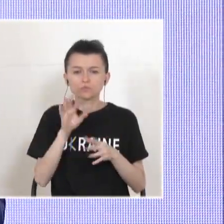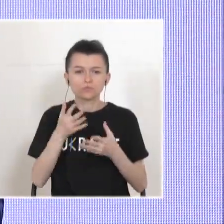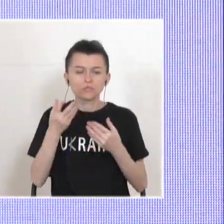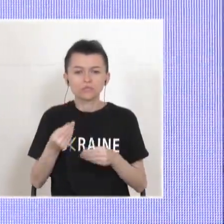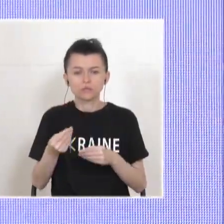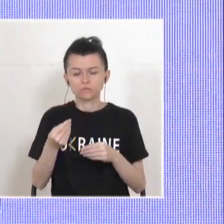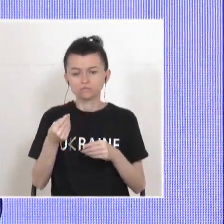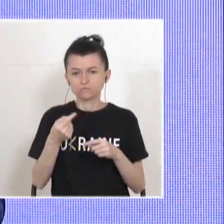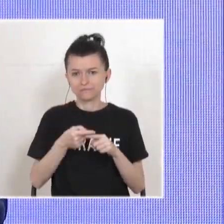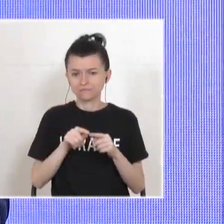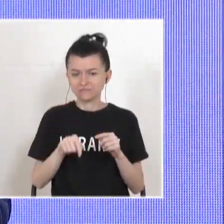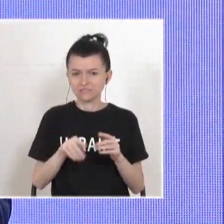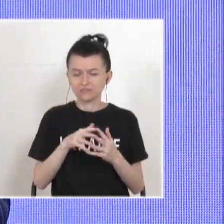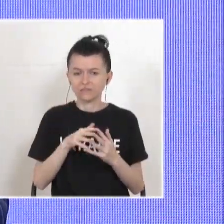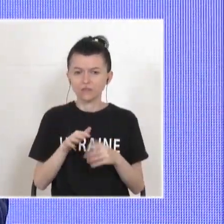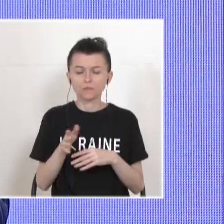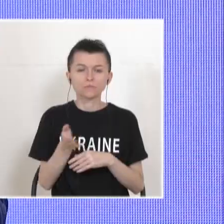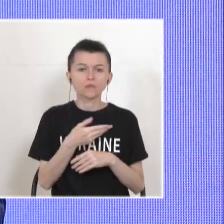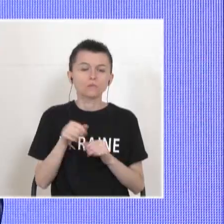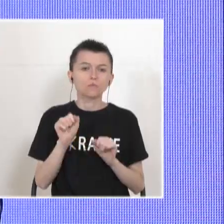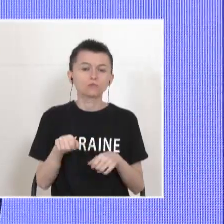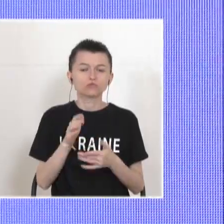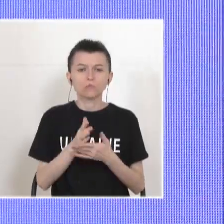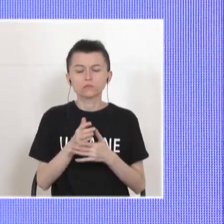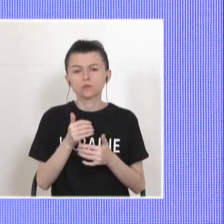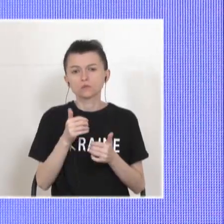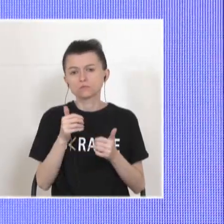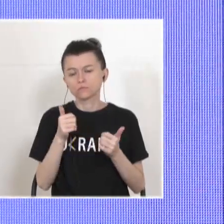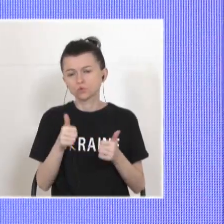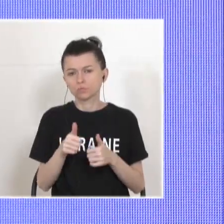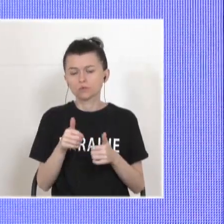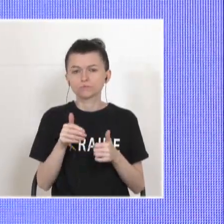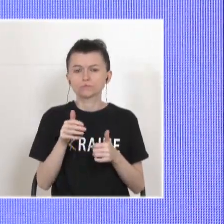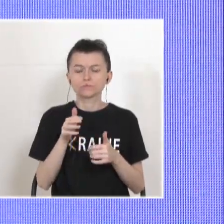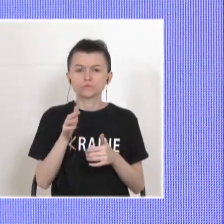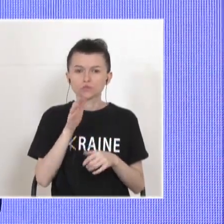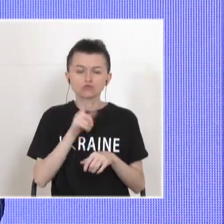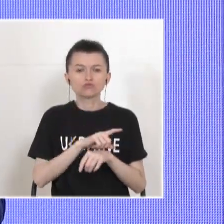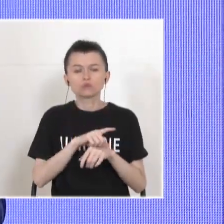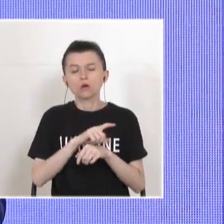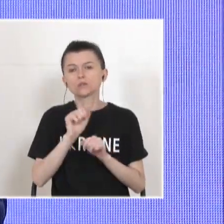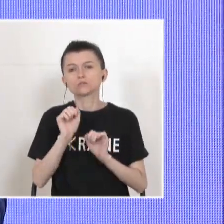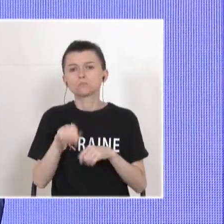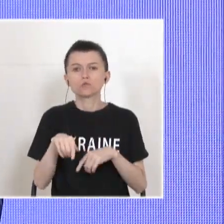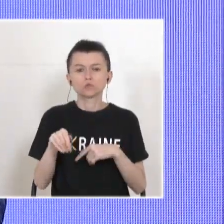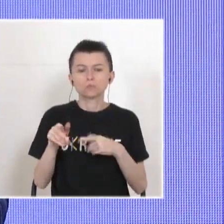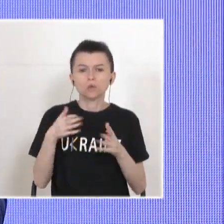І ми можемо мати добрий час, можемо спілкуватися,